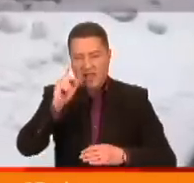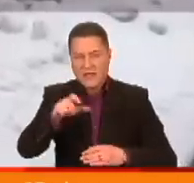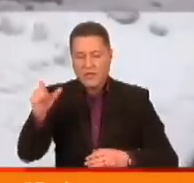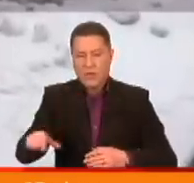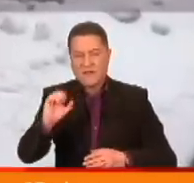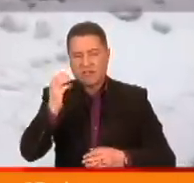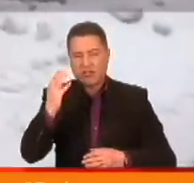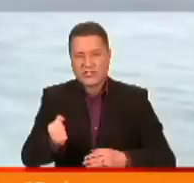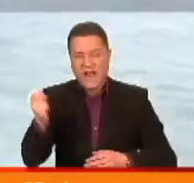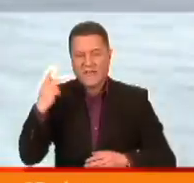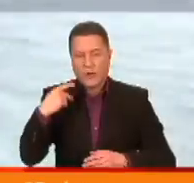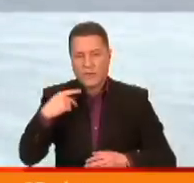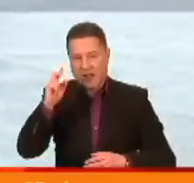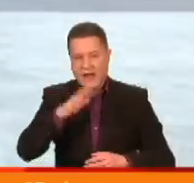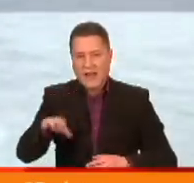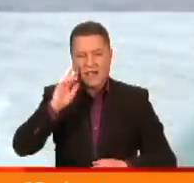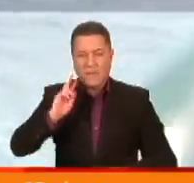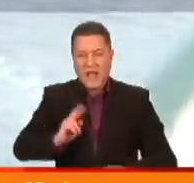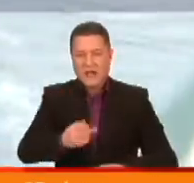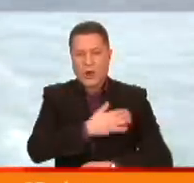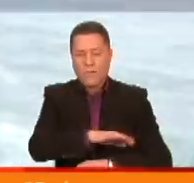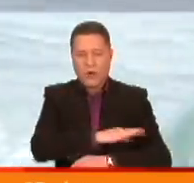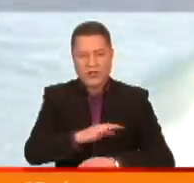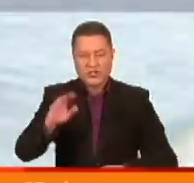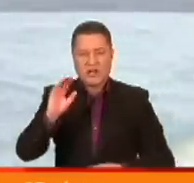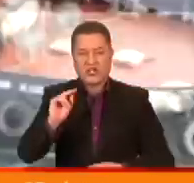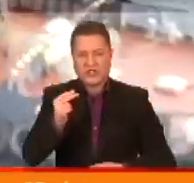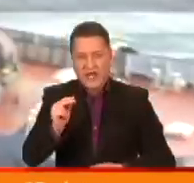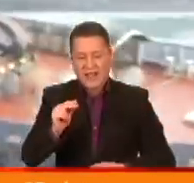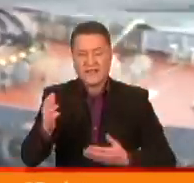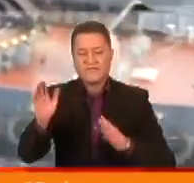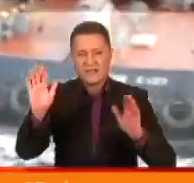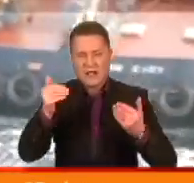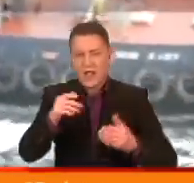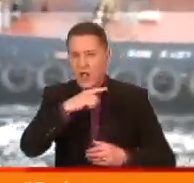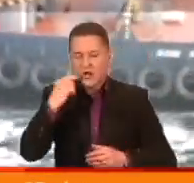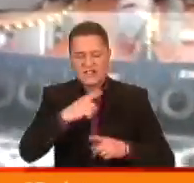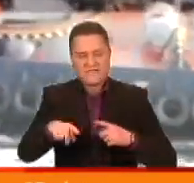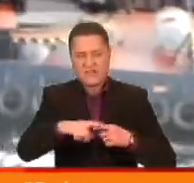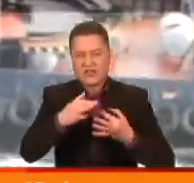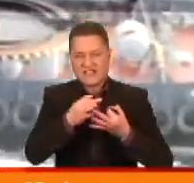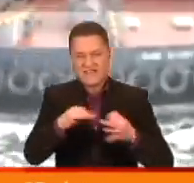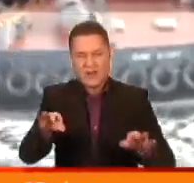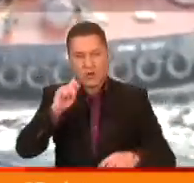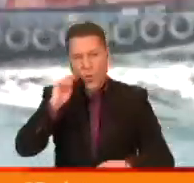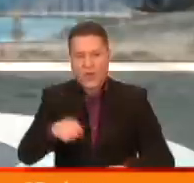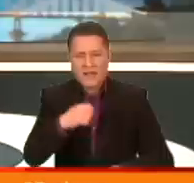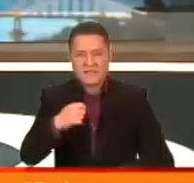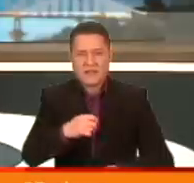США, Великої Британії, країн Балтії, Польщі та Чехії. Вони закликають Росію швидше звільнити українських